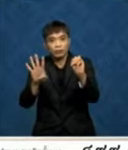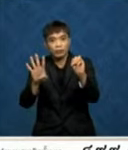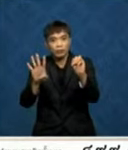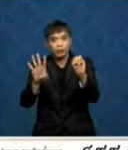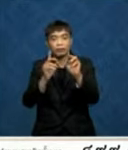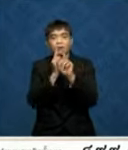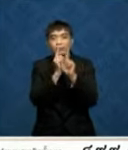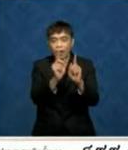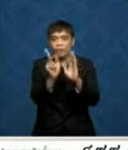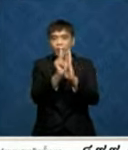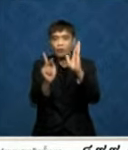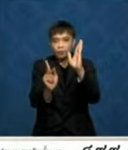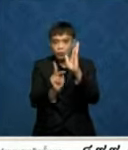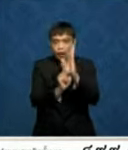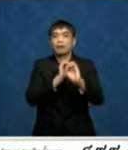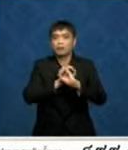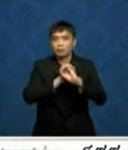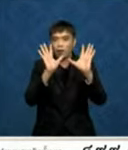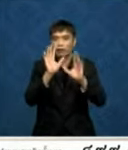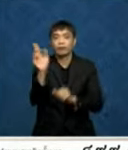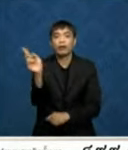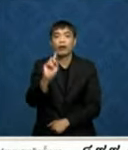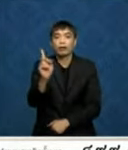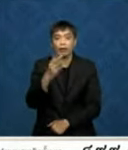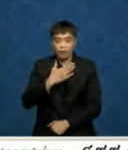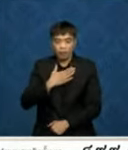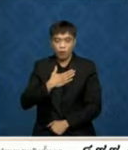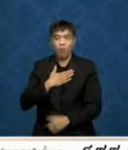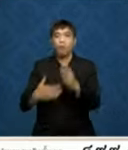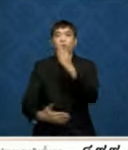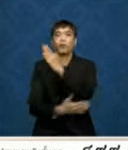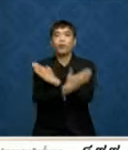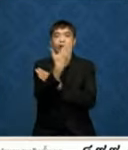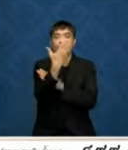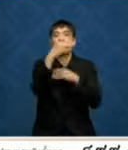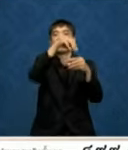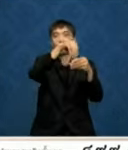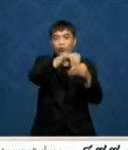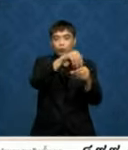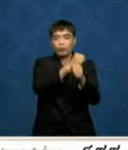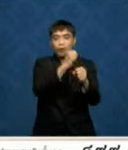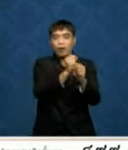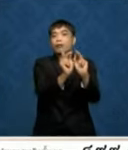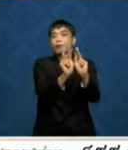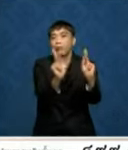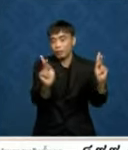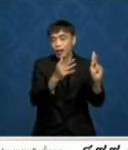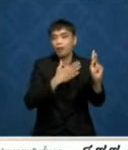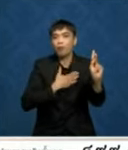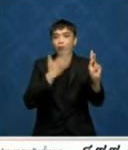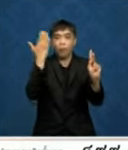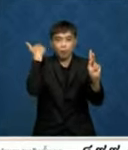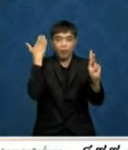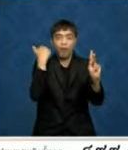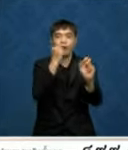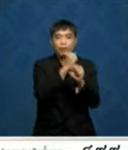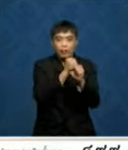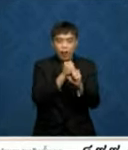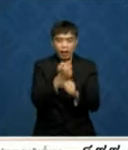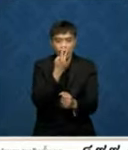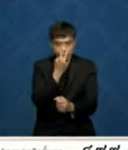164ท่านประธานครับเมื่อผมเนี่ยได้มีโอกาสเข้าไปทําหน้าที่เป็นกรรมาธิการนะครับแล้วก็มีโอกาสได้ซักถามหน่วยงานที่เกี่ยวข้องซึ่งได้เข้ามาชี้แจงเนี่ยผมก็พบปัญ